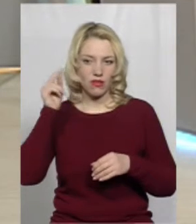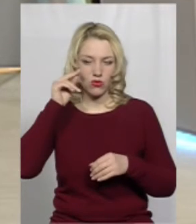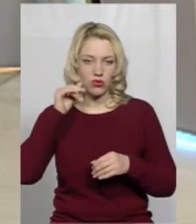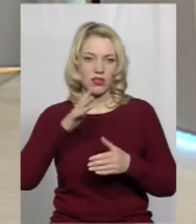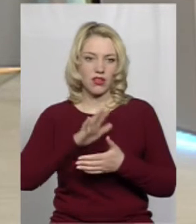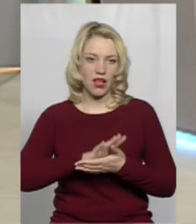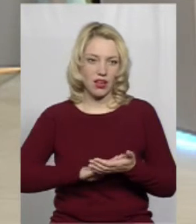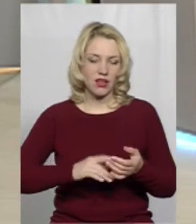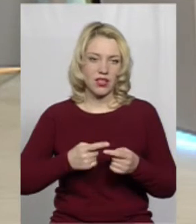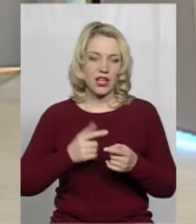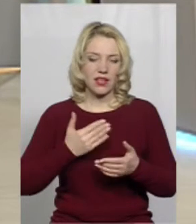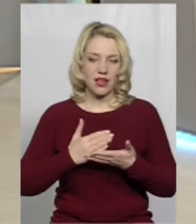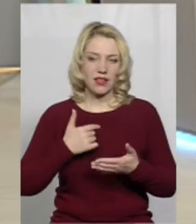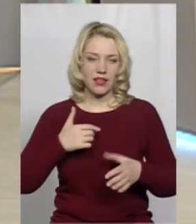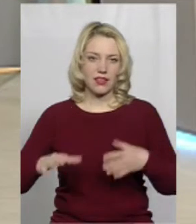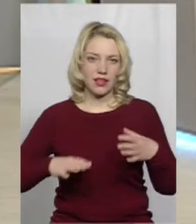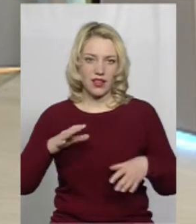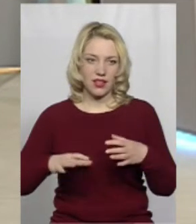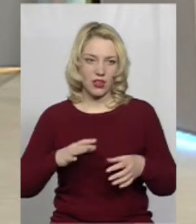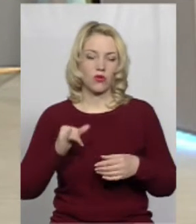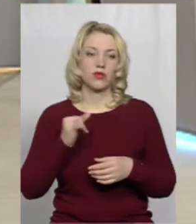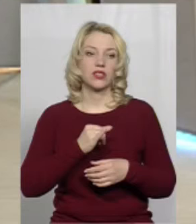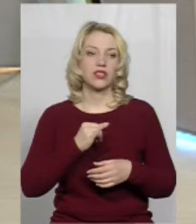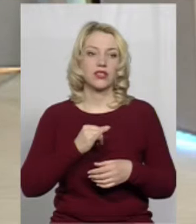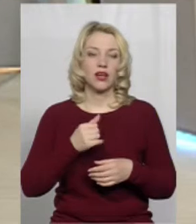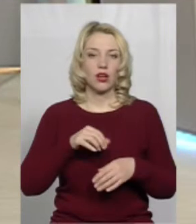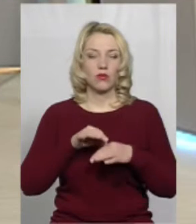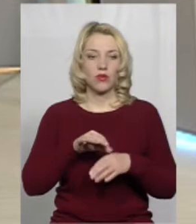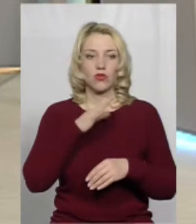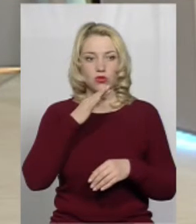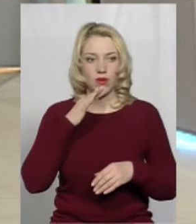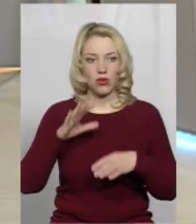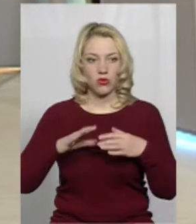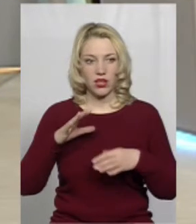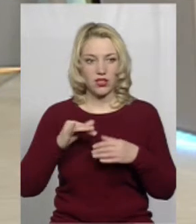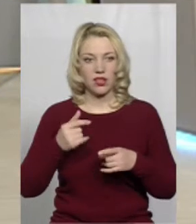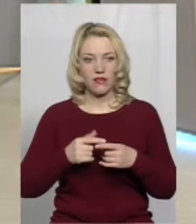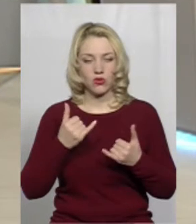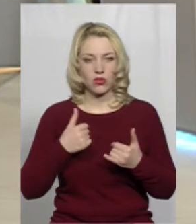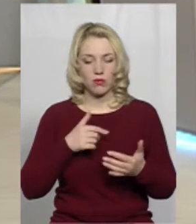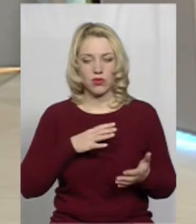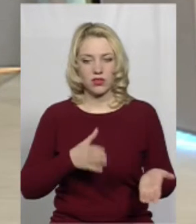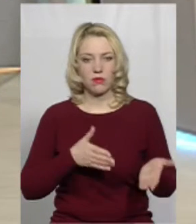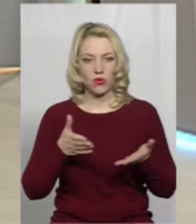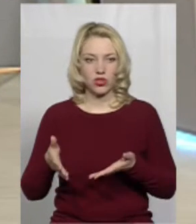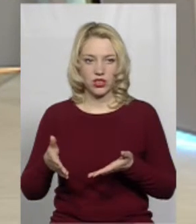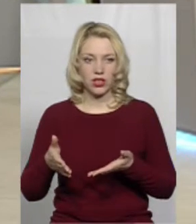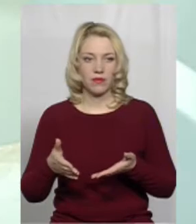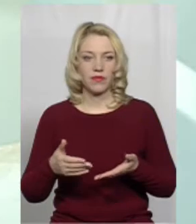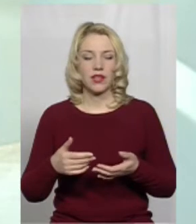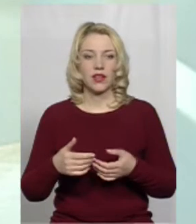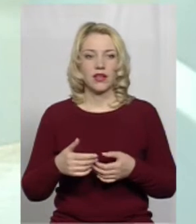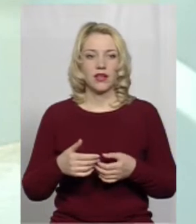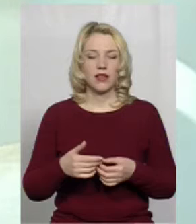ці знання. Я є тренером, я, скажімо так, провожу багато тренінгів. Я була запрошена в